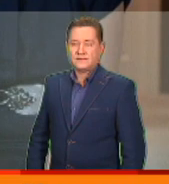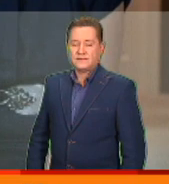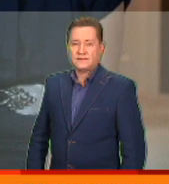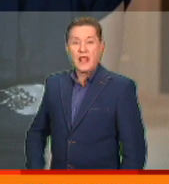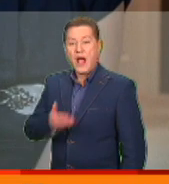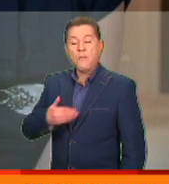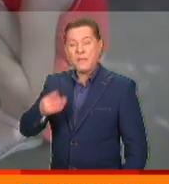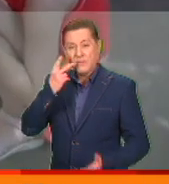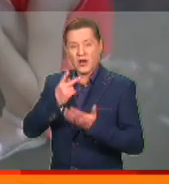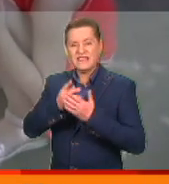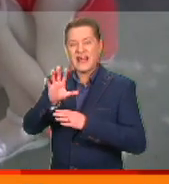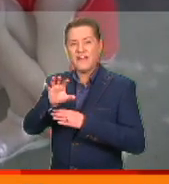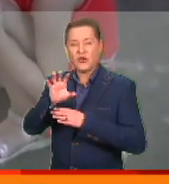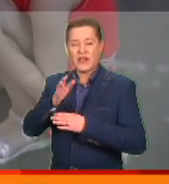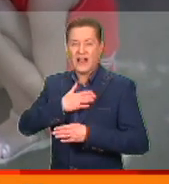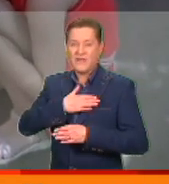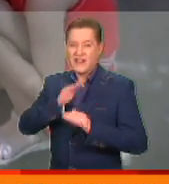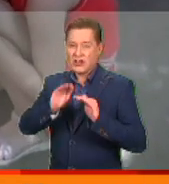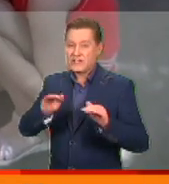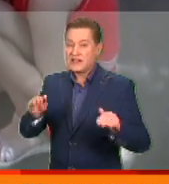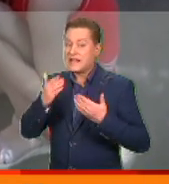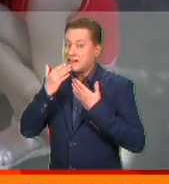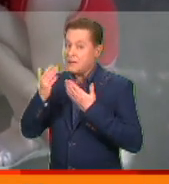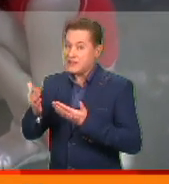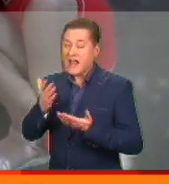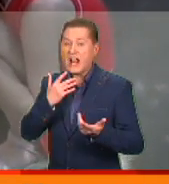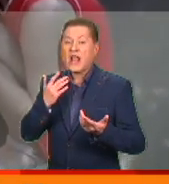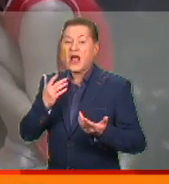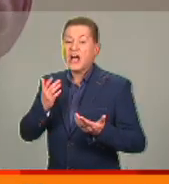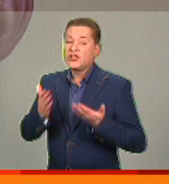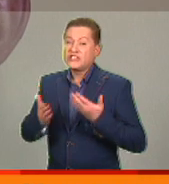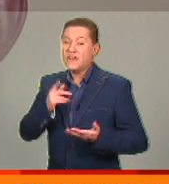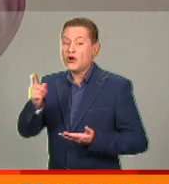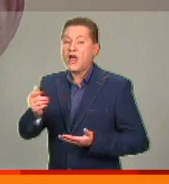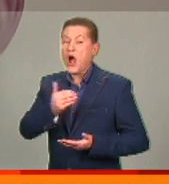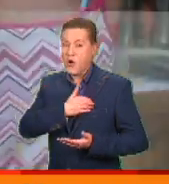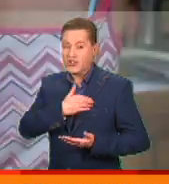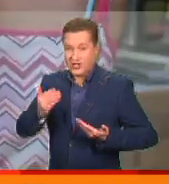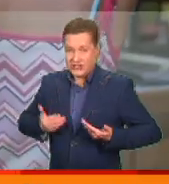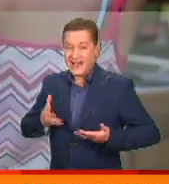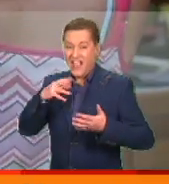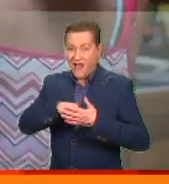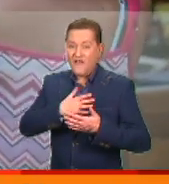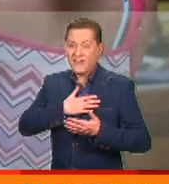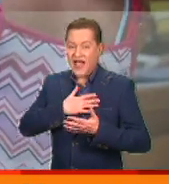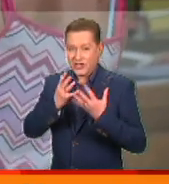Ми показали їй фотографії наших дітей і запитали, чи вона хоче жити в нашій родині.